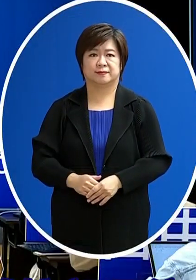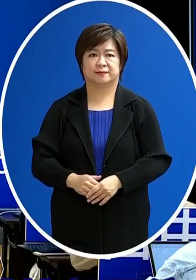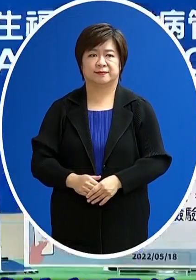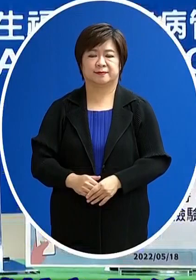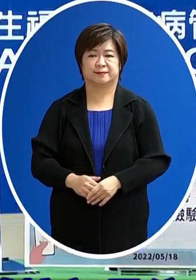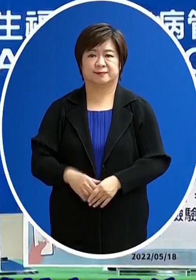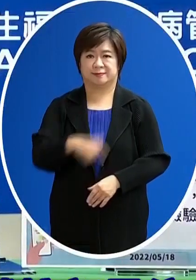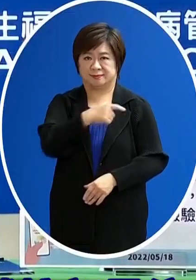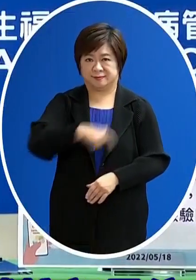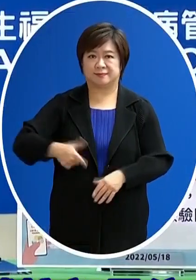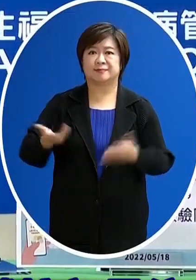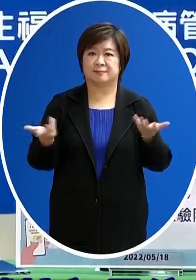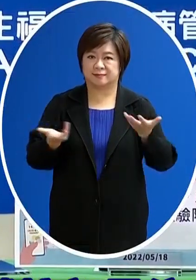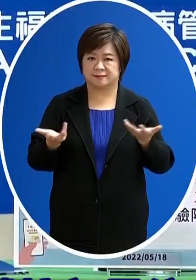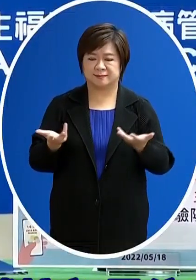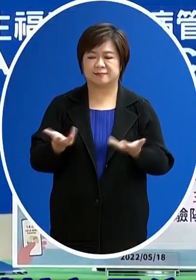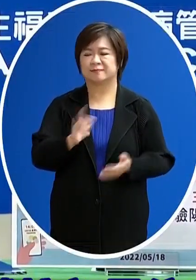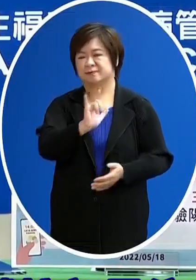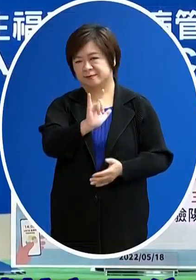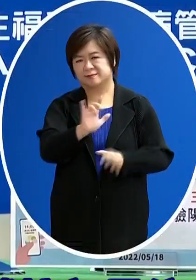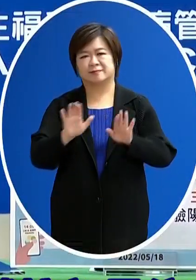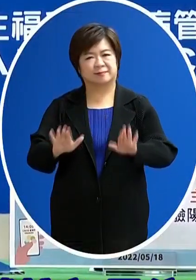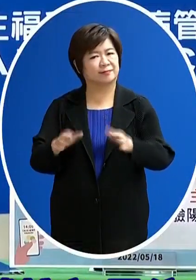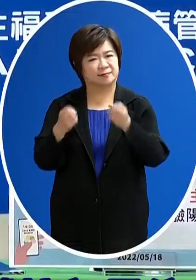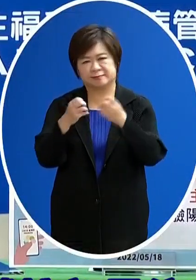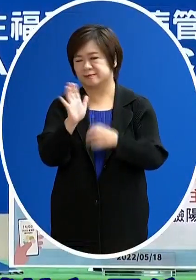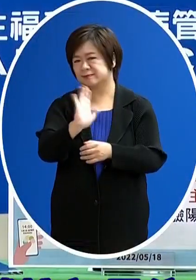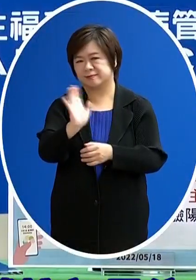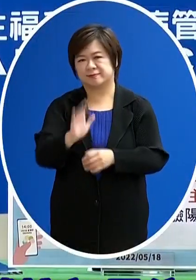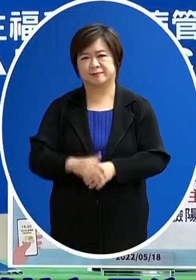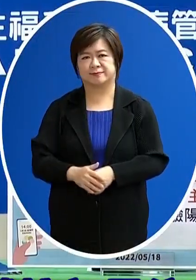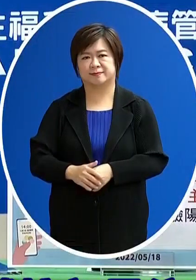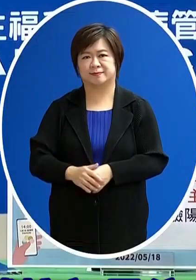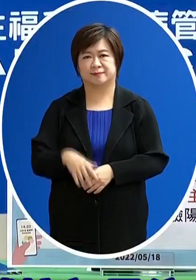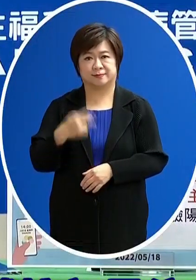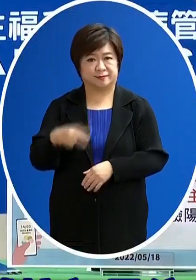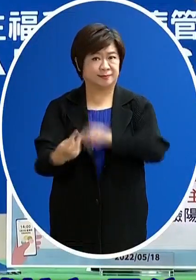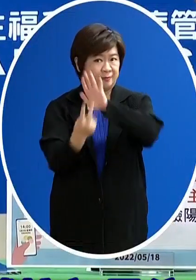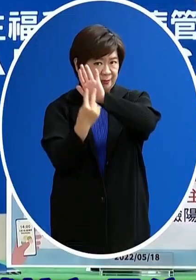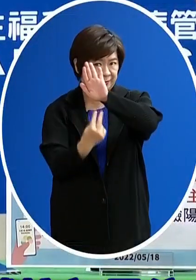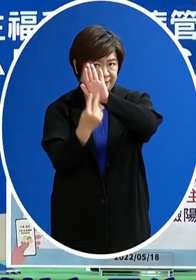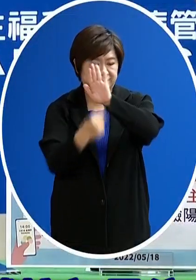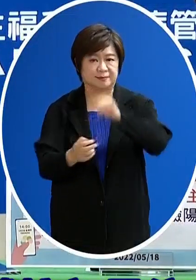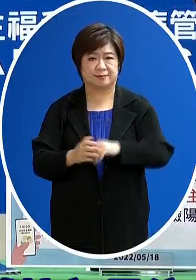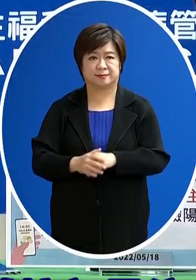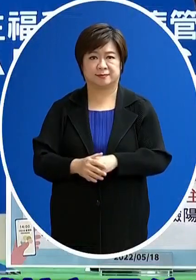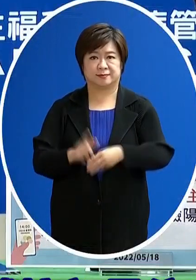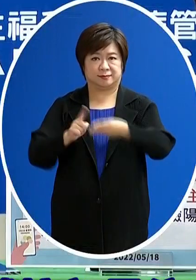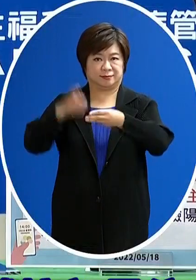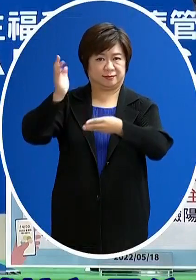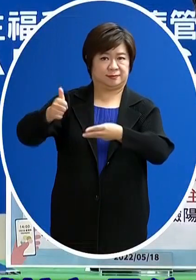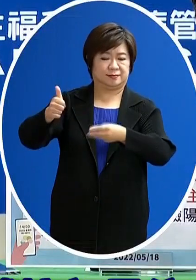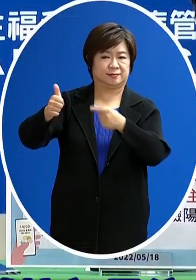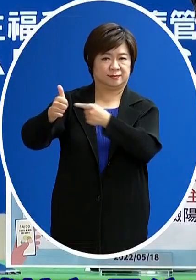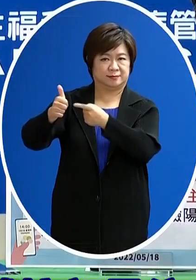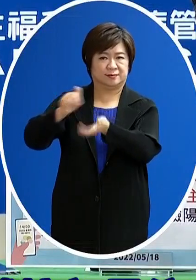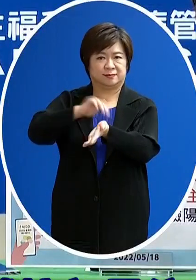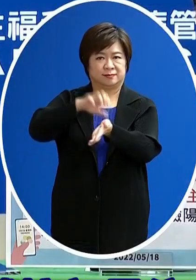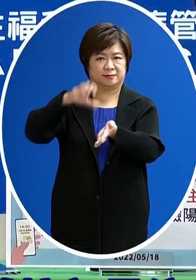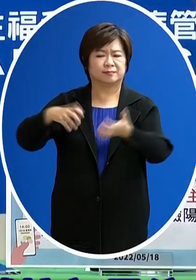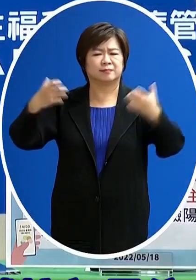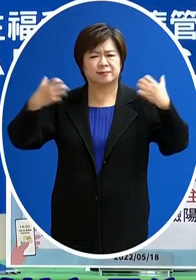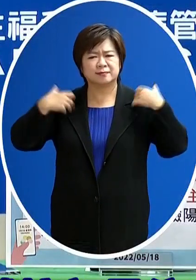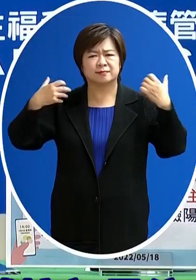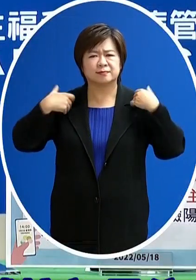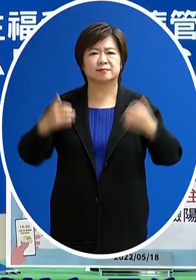但选举的事情当然现在先不谈了哈。那第二，我还是要澄清一下，其实啊，执行长那就是我们医院的执行